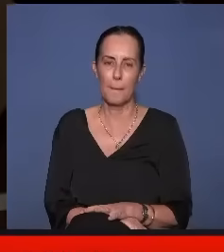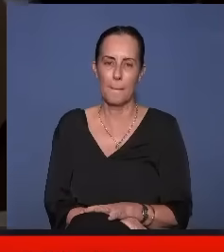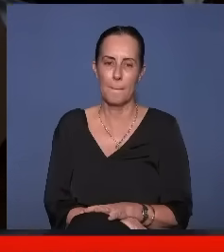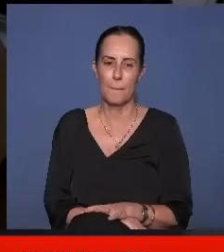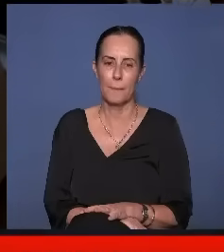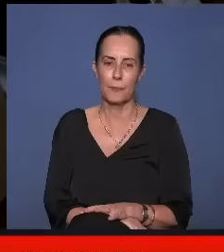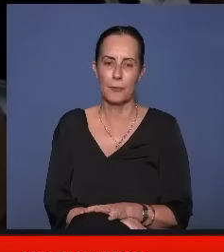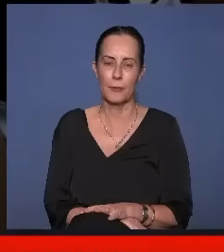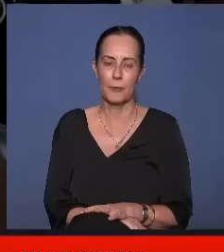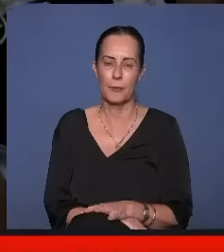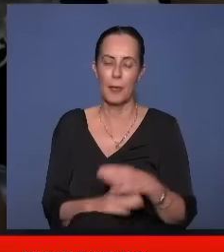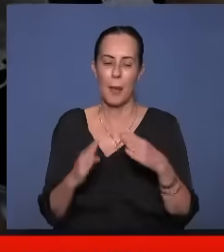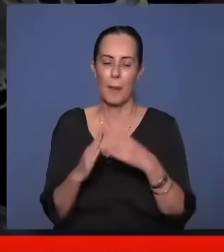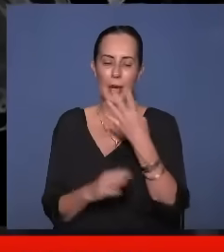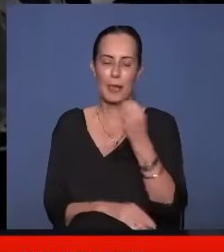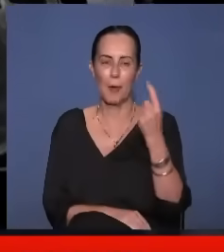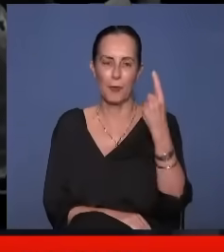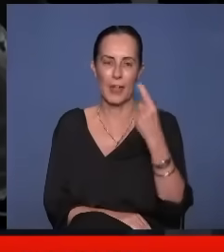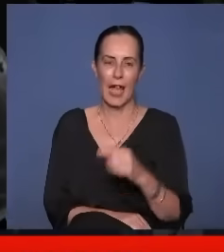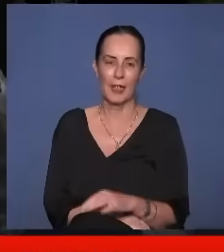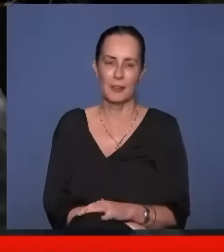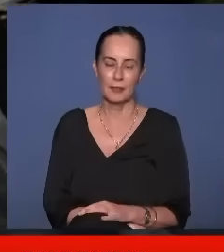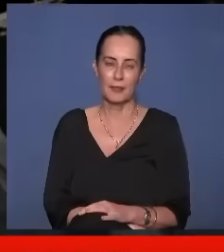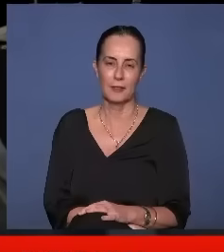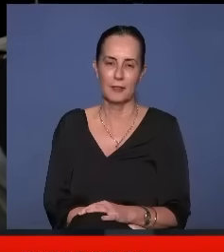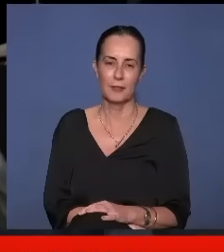אלי סיני, בית 401.